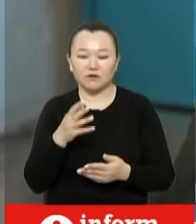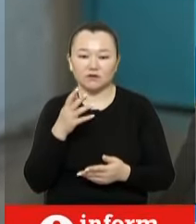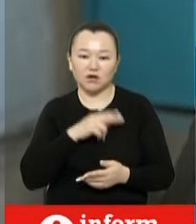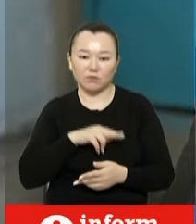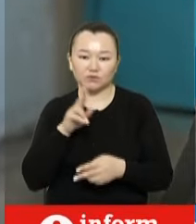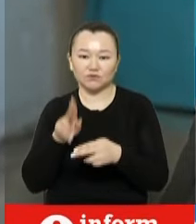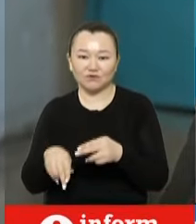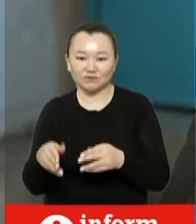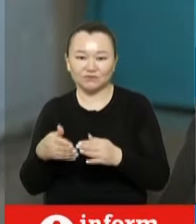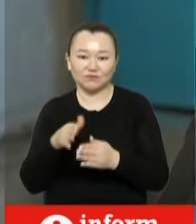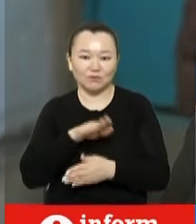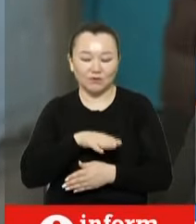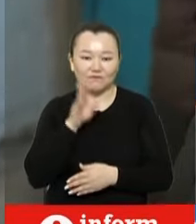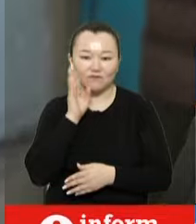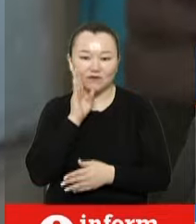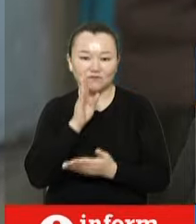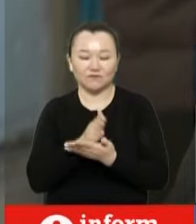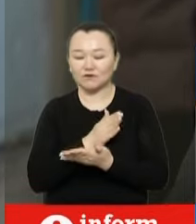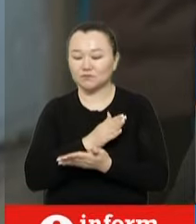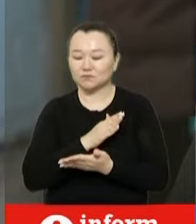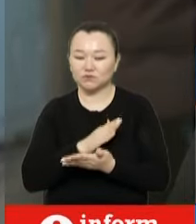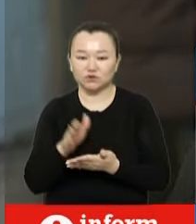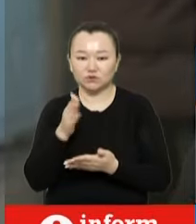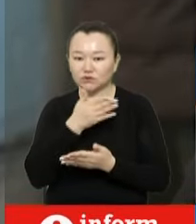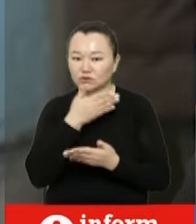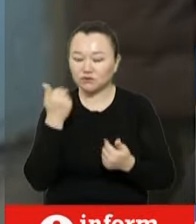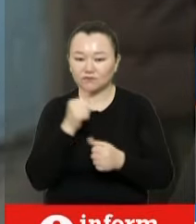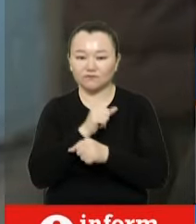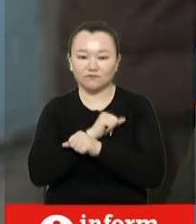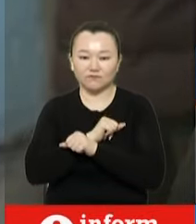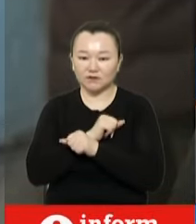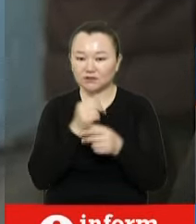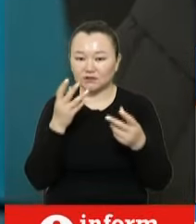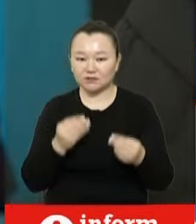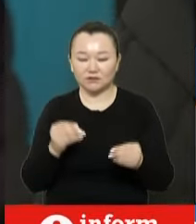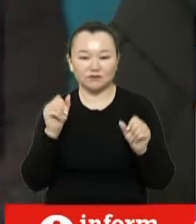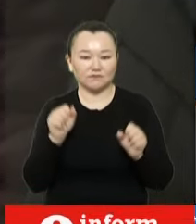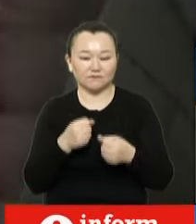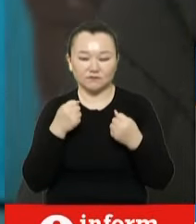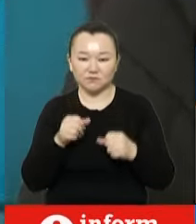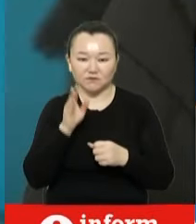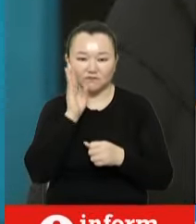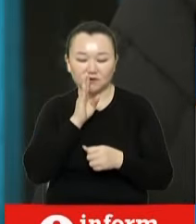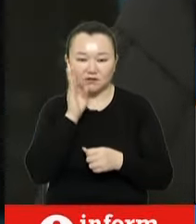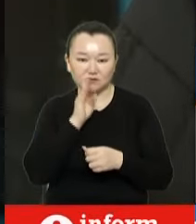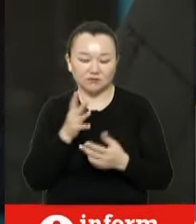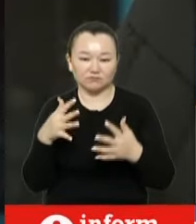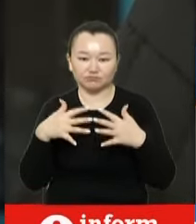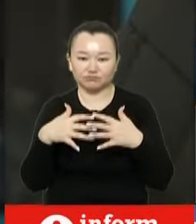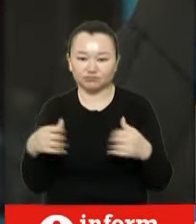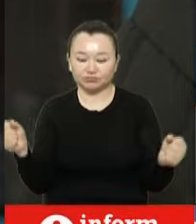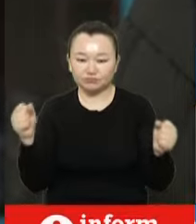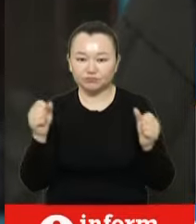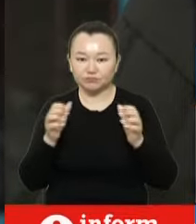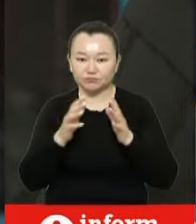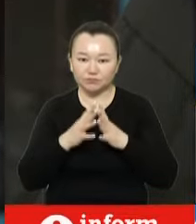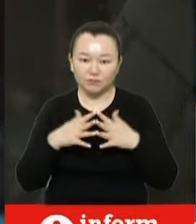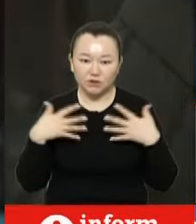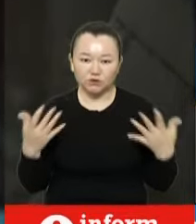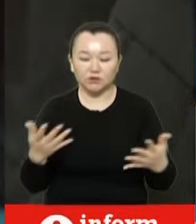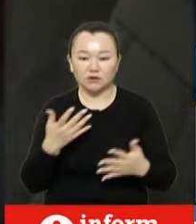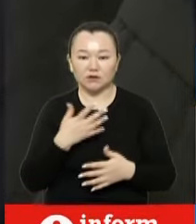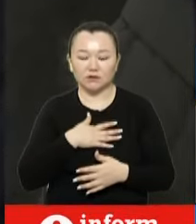же самое, воды практически нет. Выходные это вообще невозможно. Водоразбор, судя по всему, идет большой. И к нам